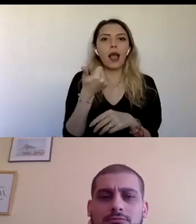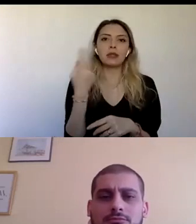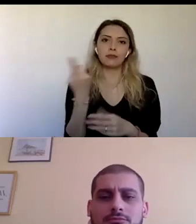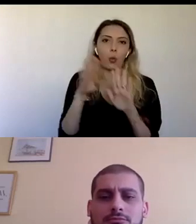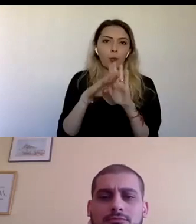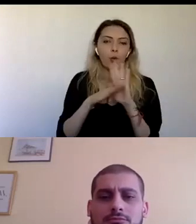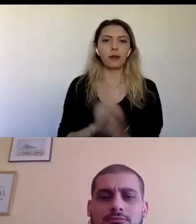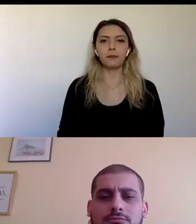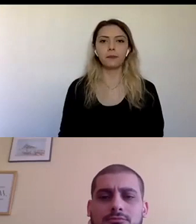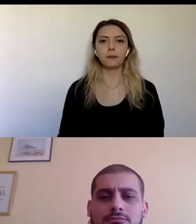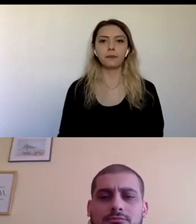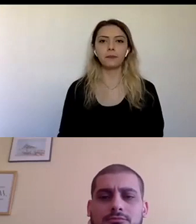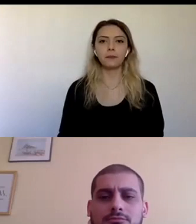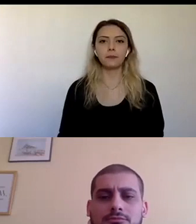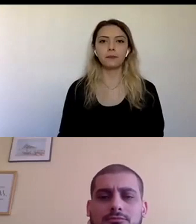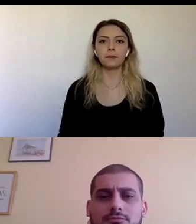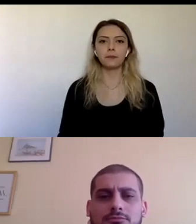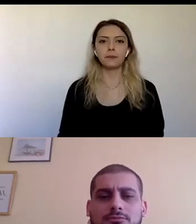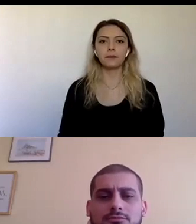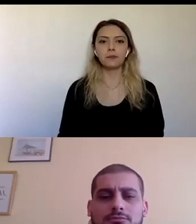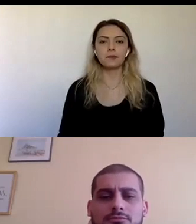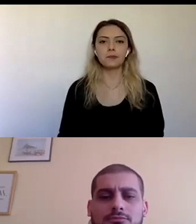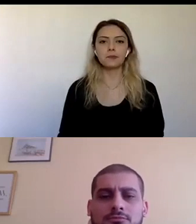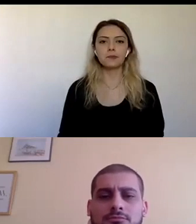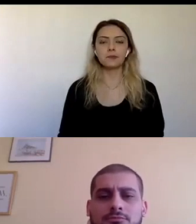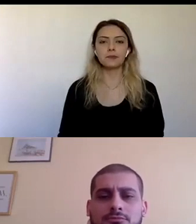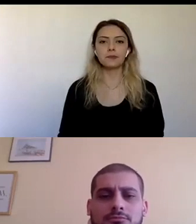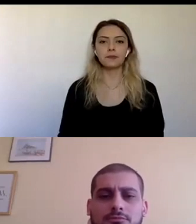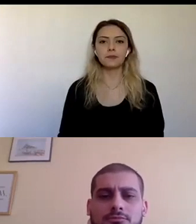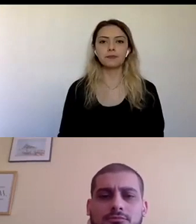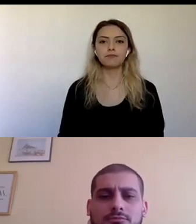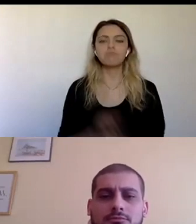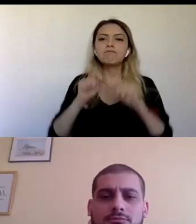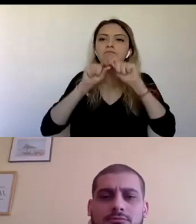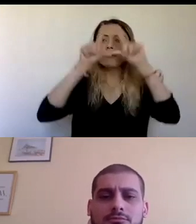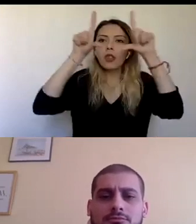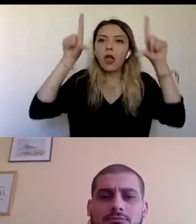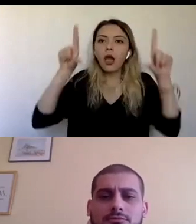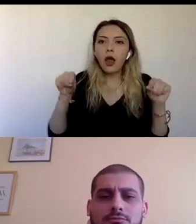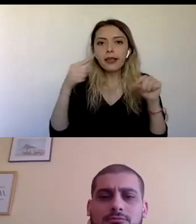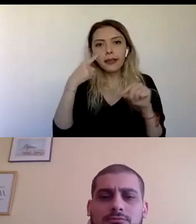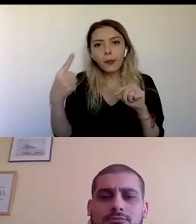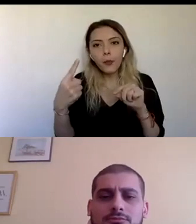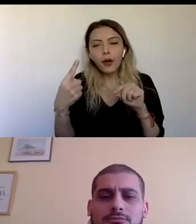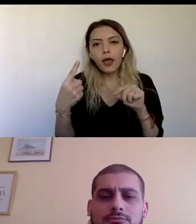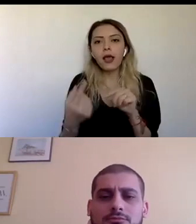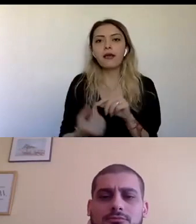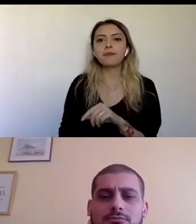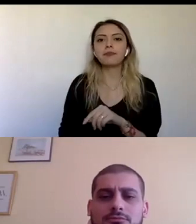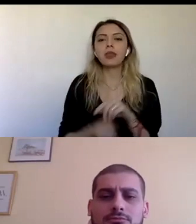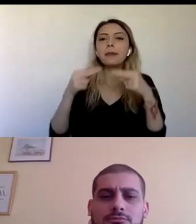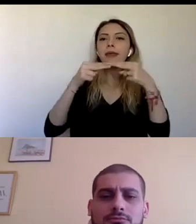çalışma yapmış. Gördüğünüz gibi bir harita üzerinde bir süreci